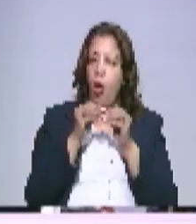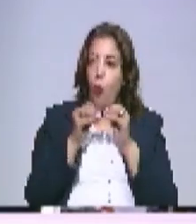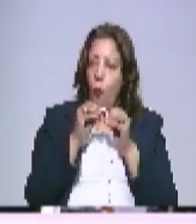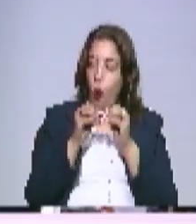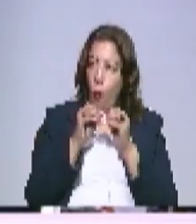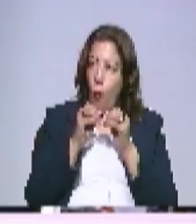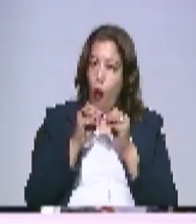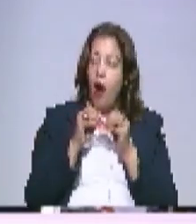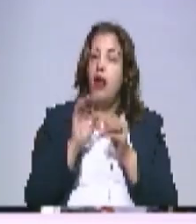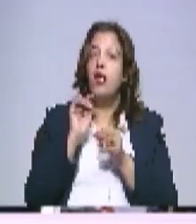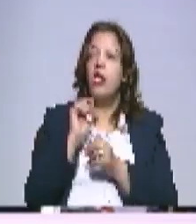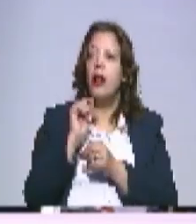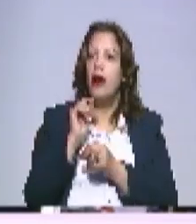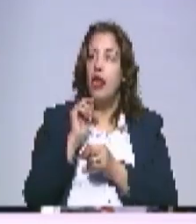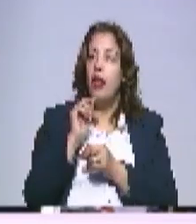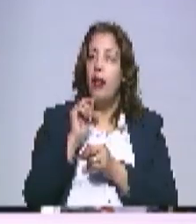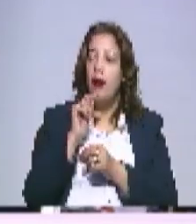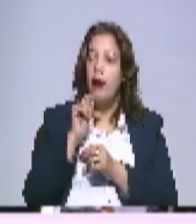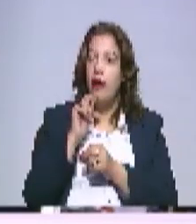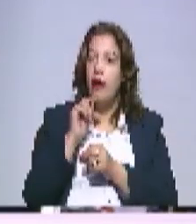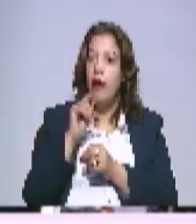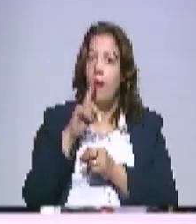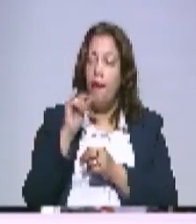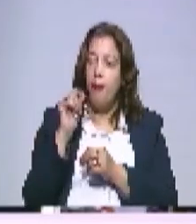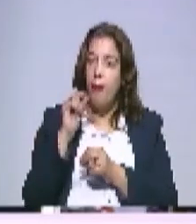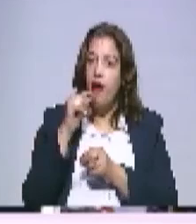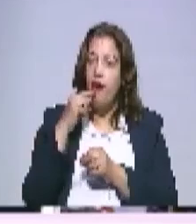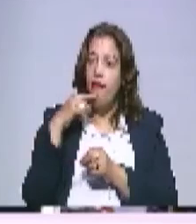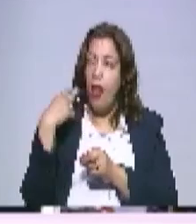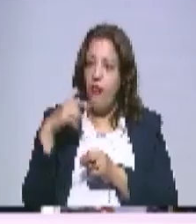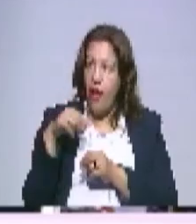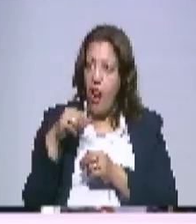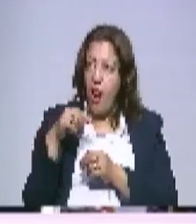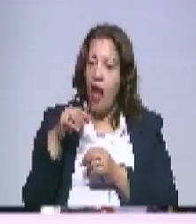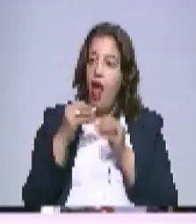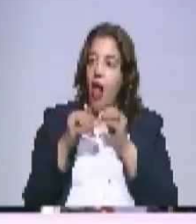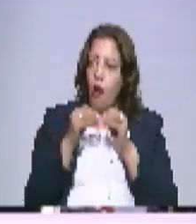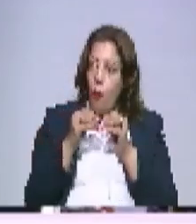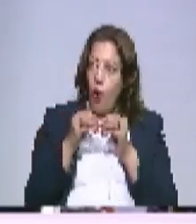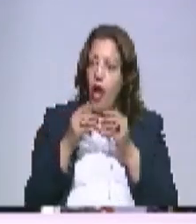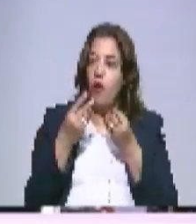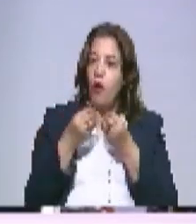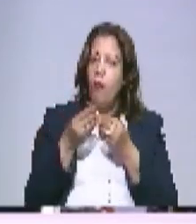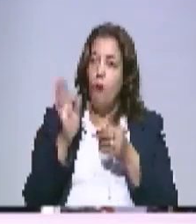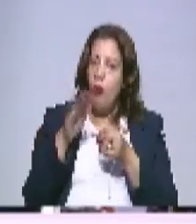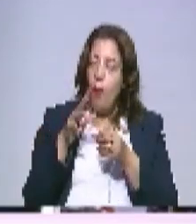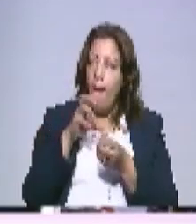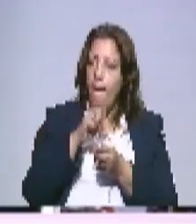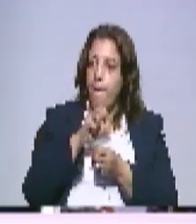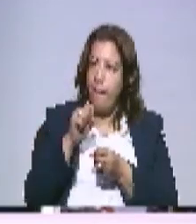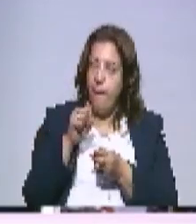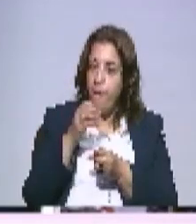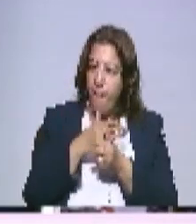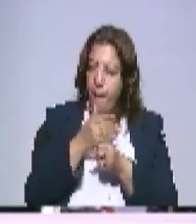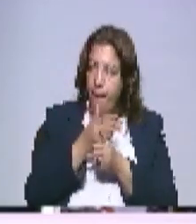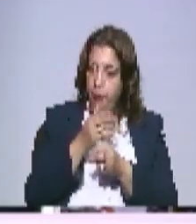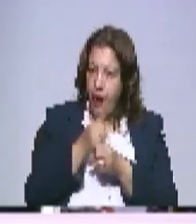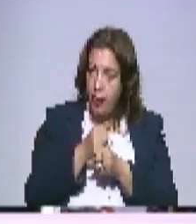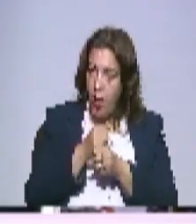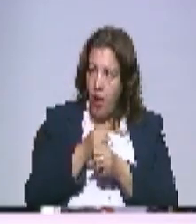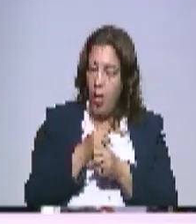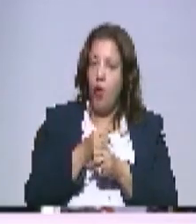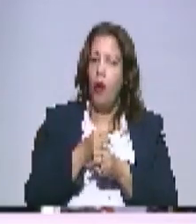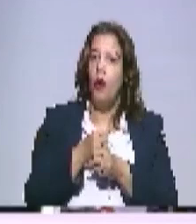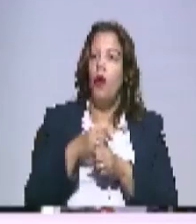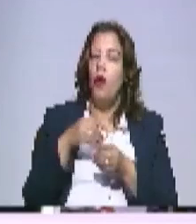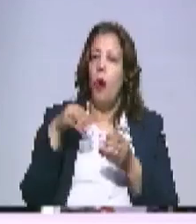تضيفي عليها برغل، ممكن تعملي لها عصاج بالبصل وبالتوابل، بصل معصج مكرمل كده،